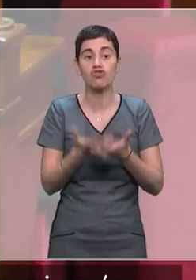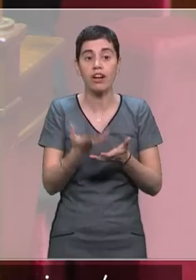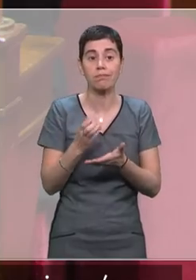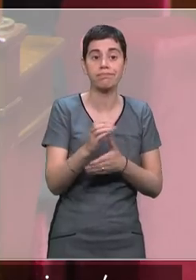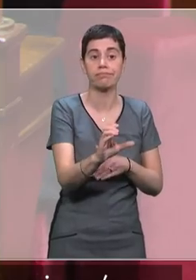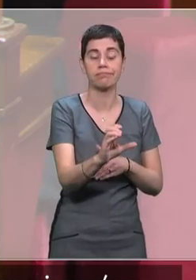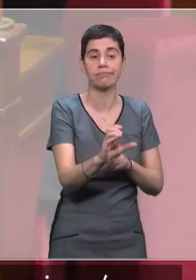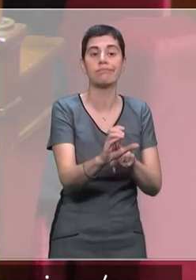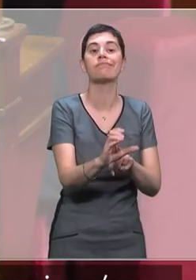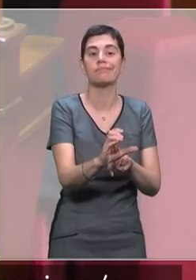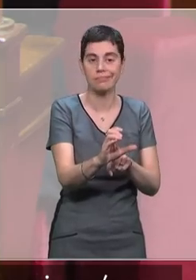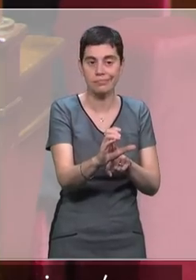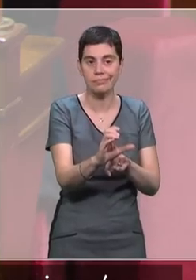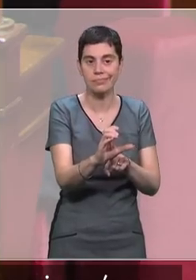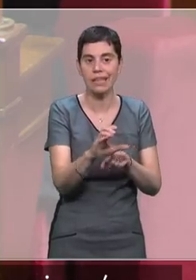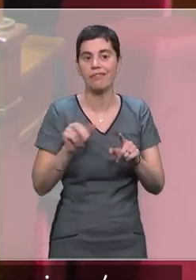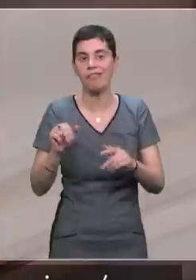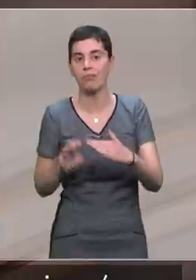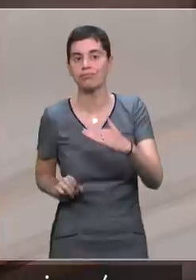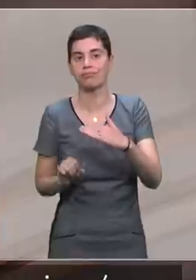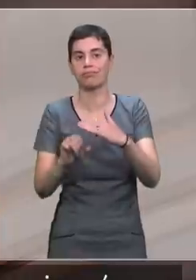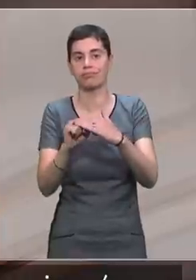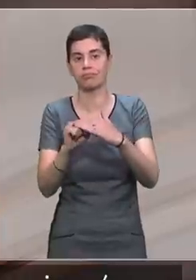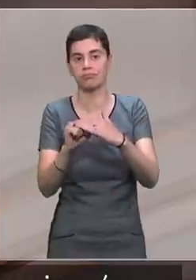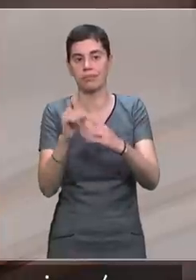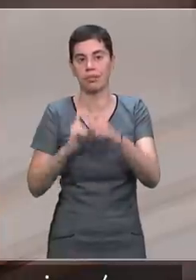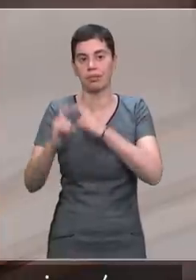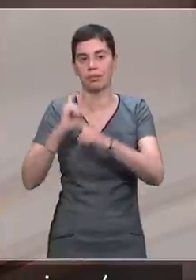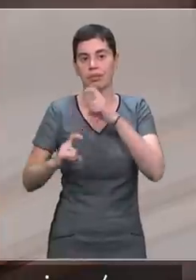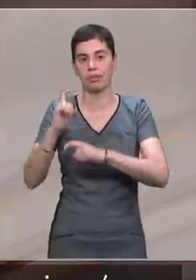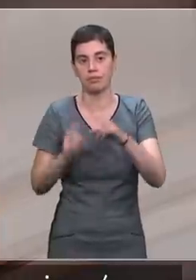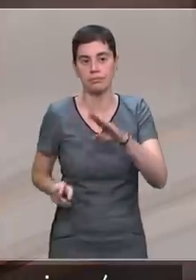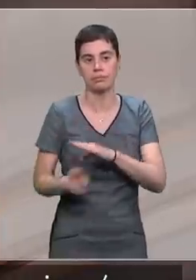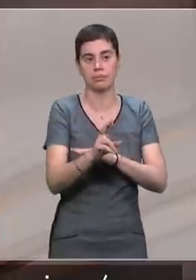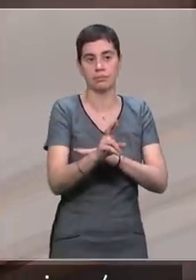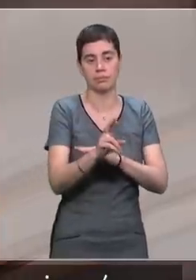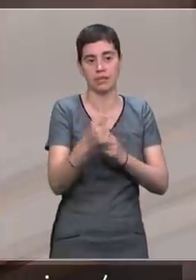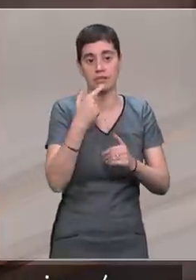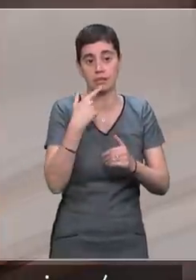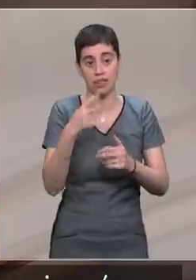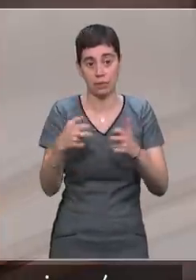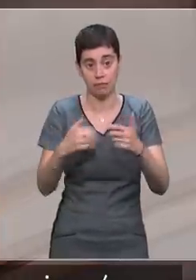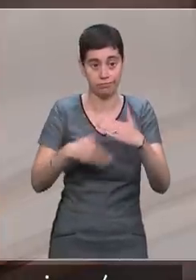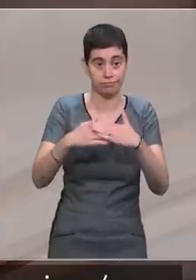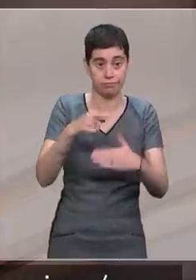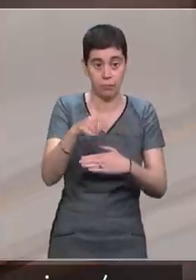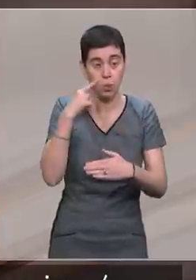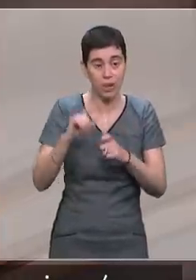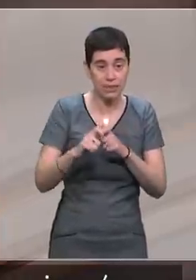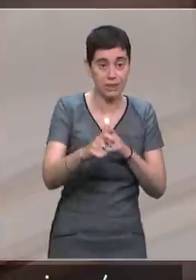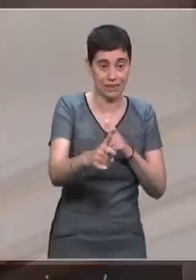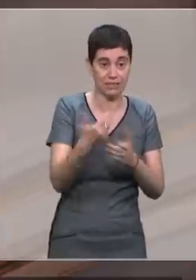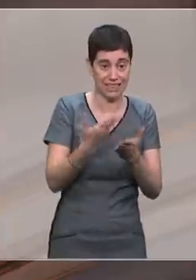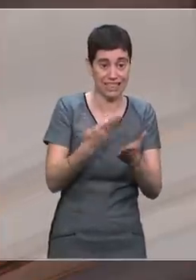parlez feront l'objet de régularisation au moment où ce bouclier s'appliquera de manière rétroactive en appliquant le dispositif du